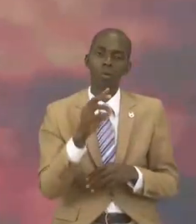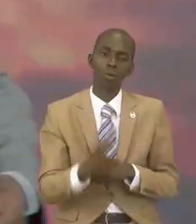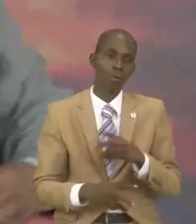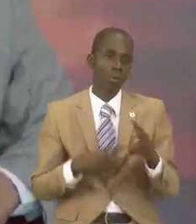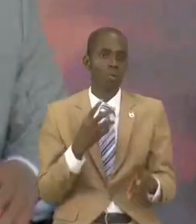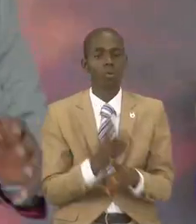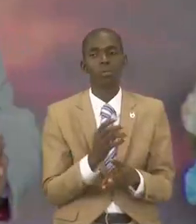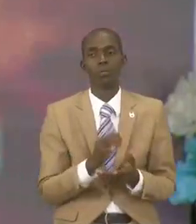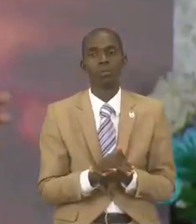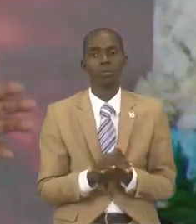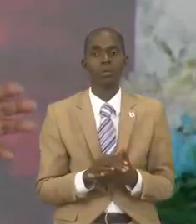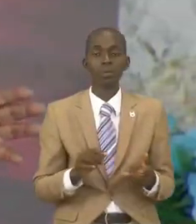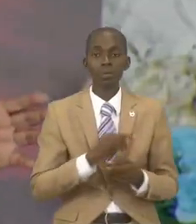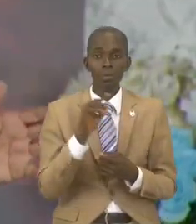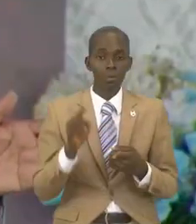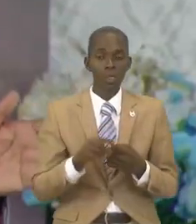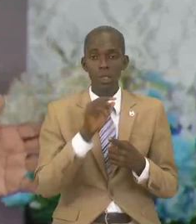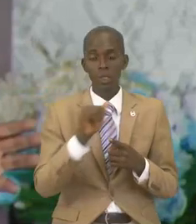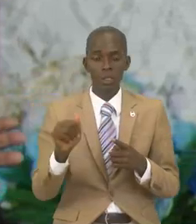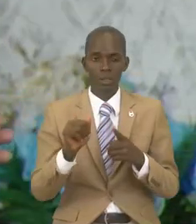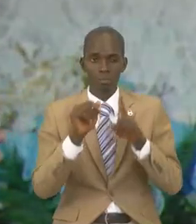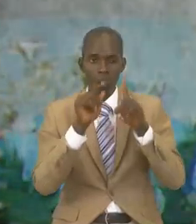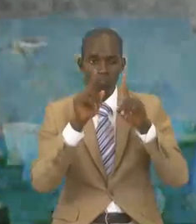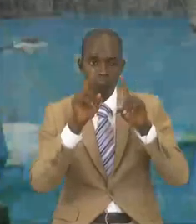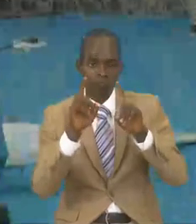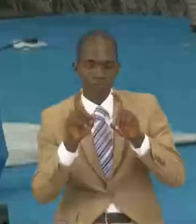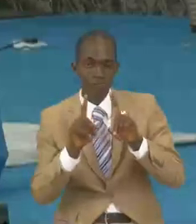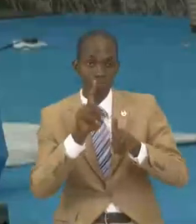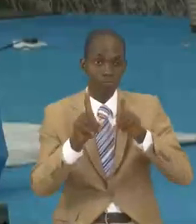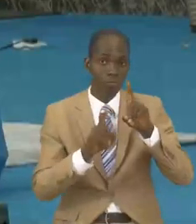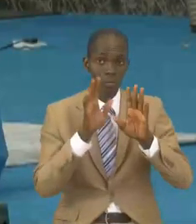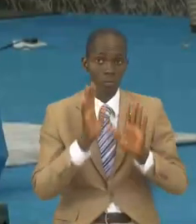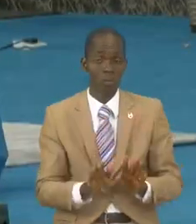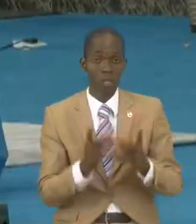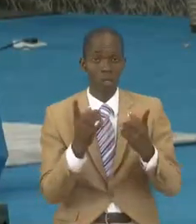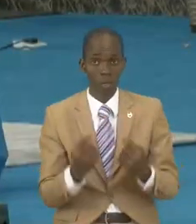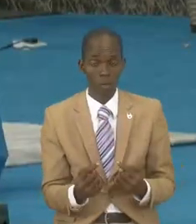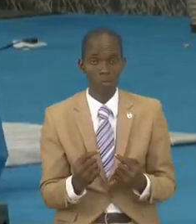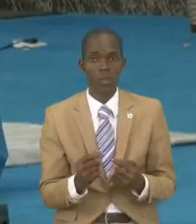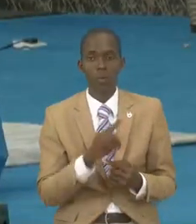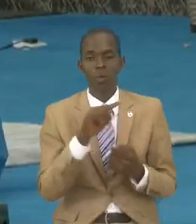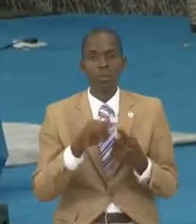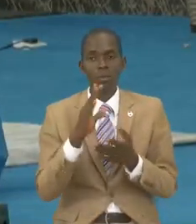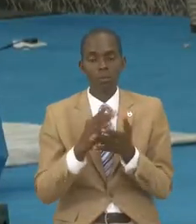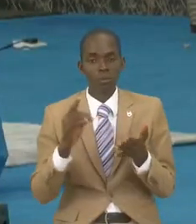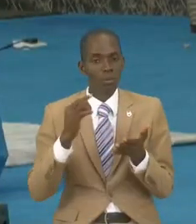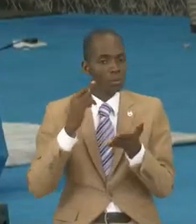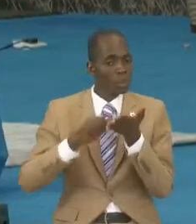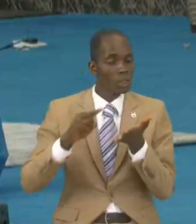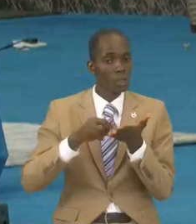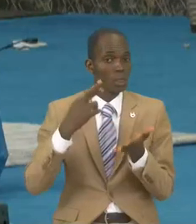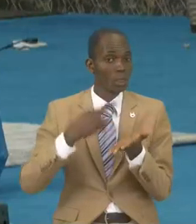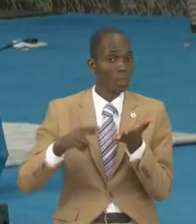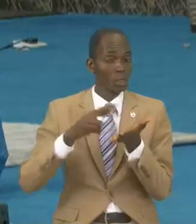monde. Quand un investigateur vient, quand un auditeur vient, dans un